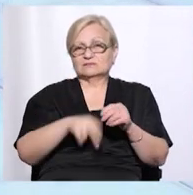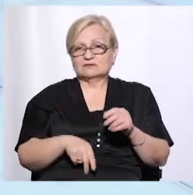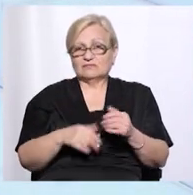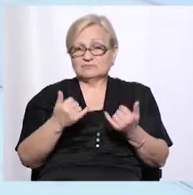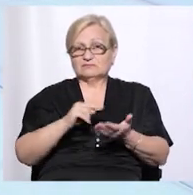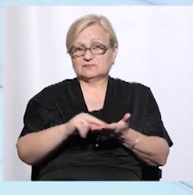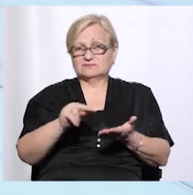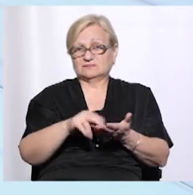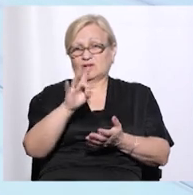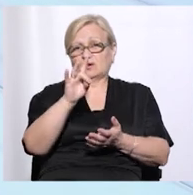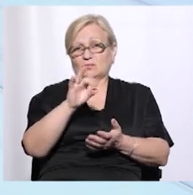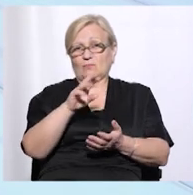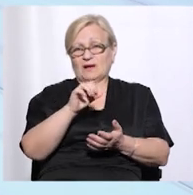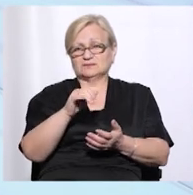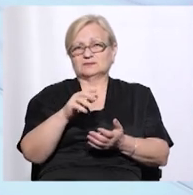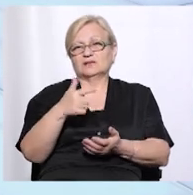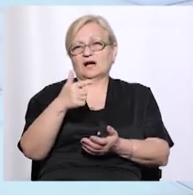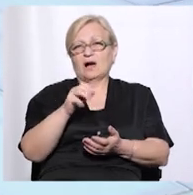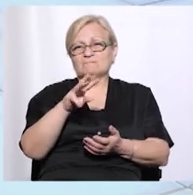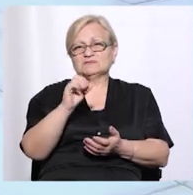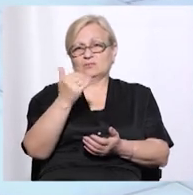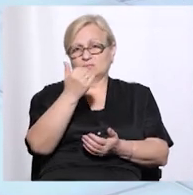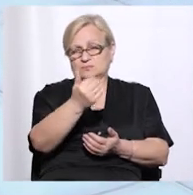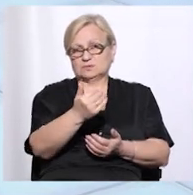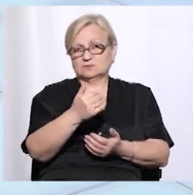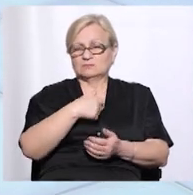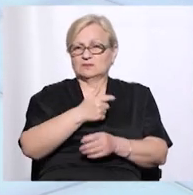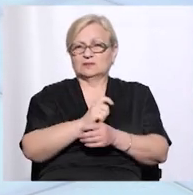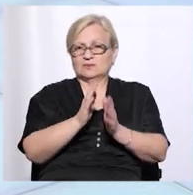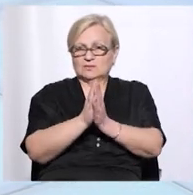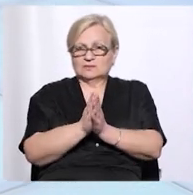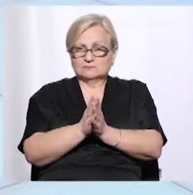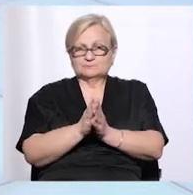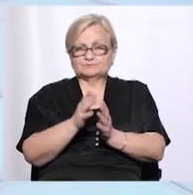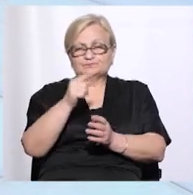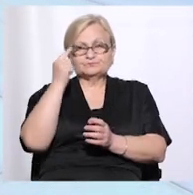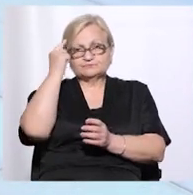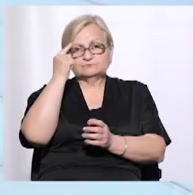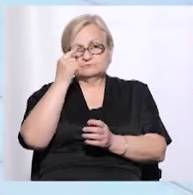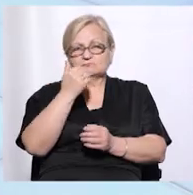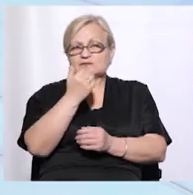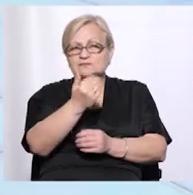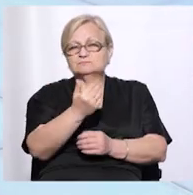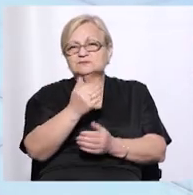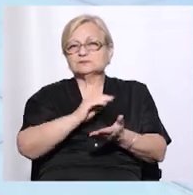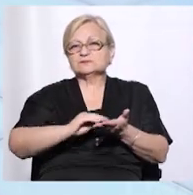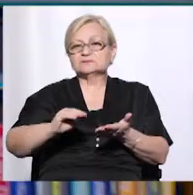რომანზე დიდოსტატის მარჯვენა. მე გთხოვთ, თქვენ იფიქროთ მწერლის მხატვრულ